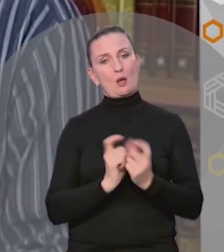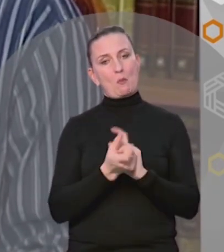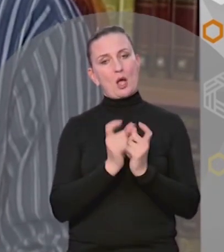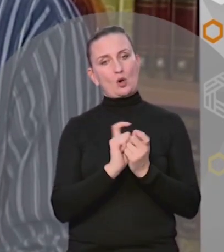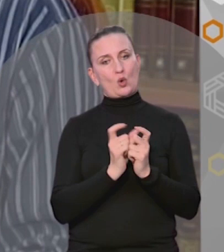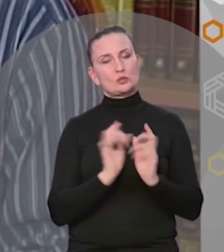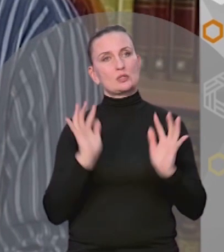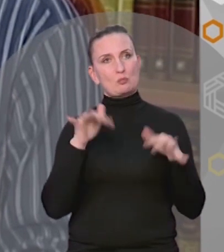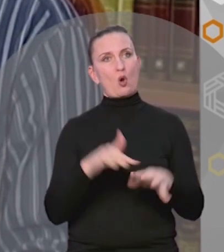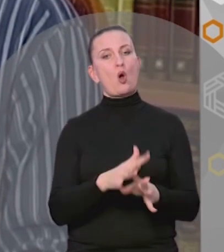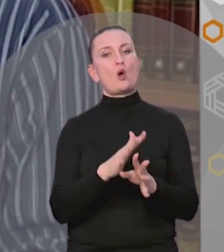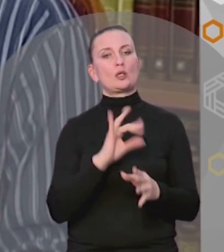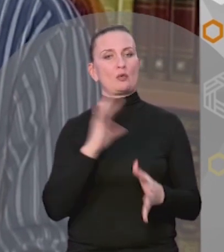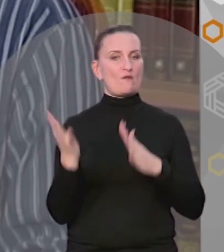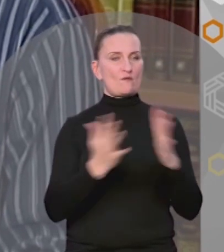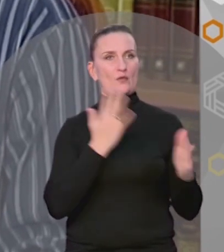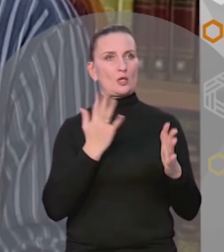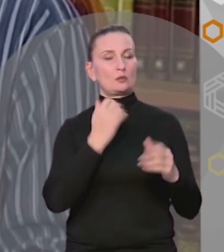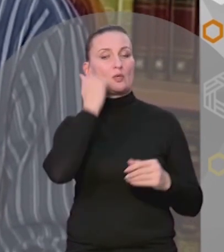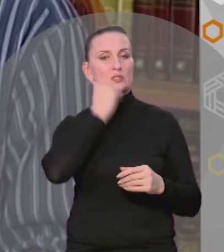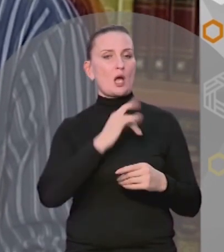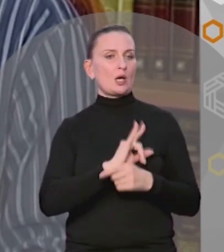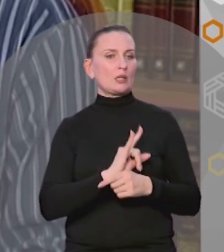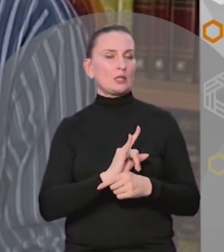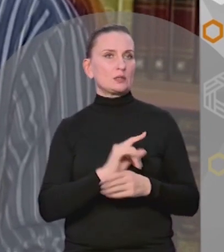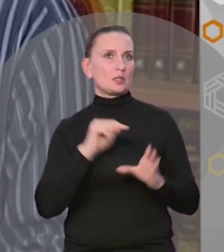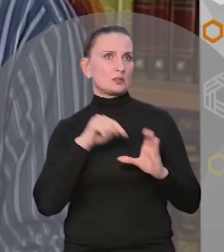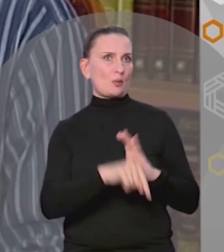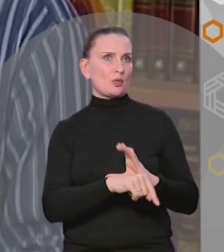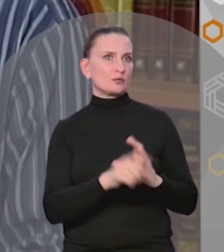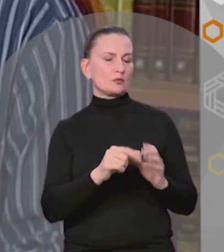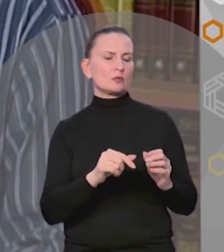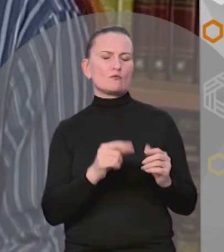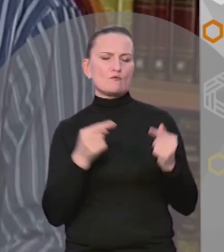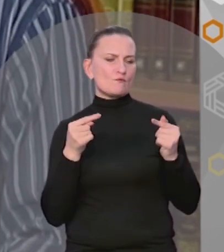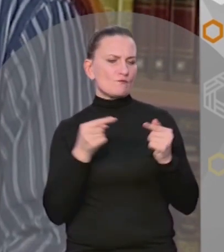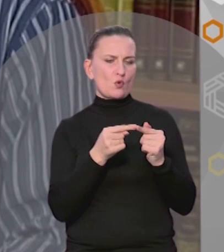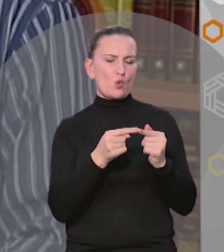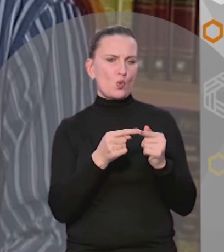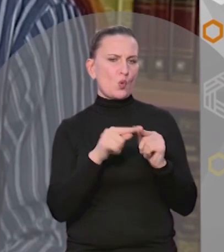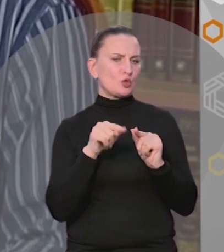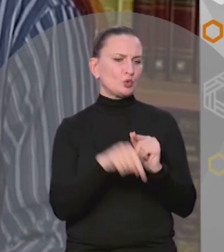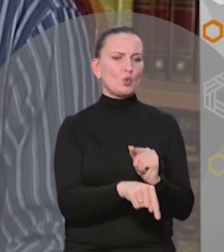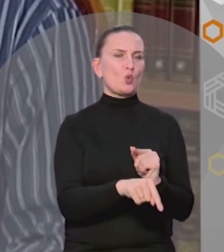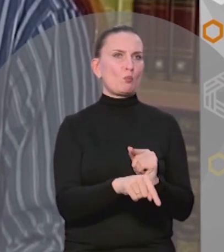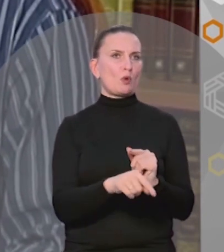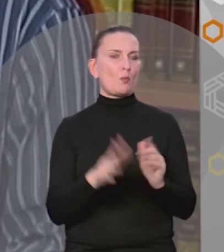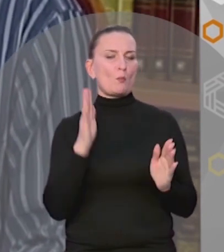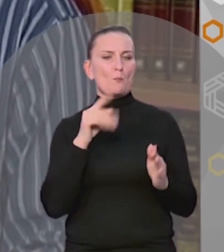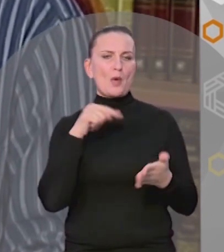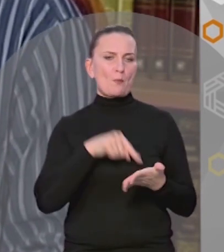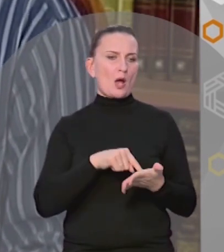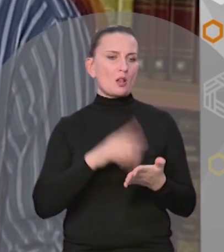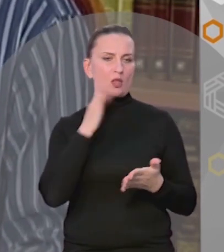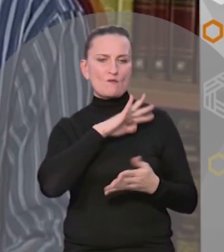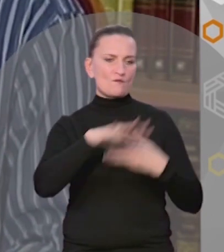с морем и ветром. Старая крыса, забившаяся от страха в самый темный угол трюма, попала в